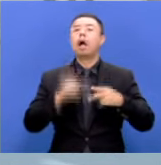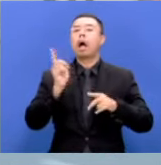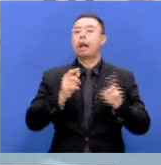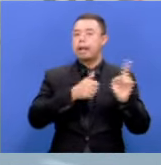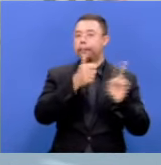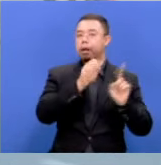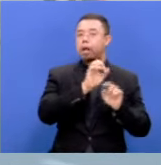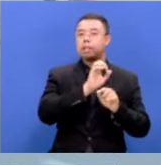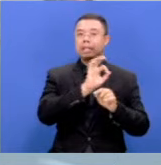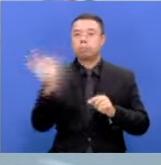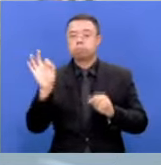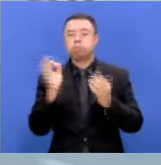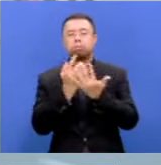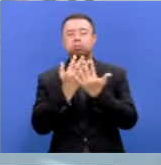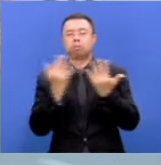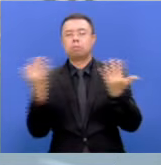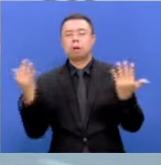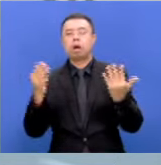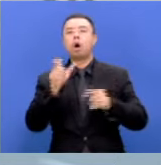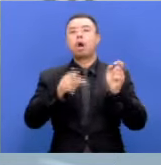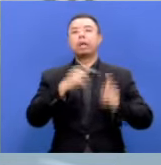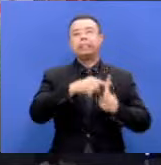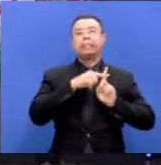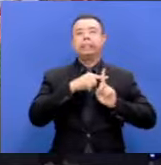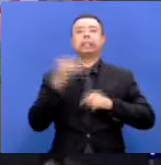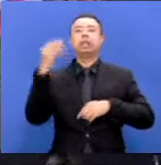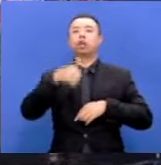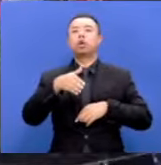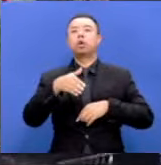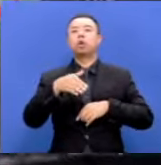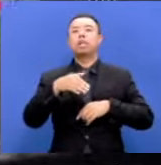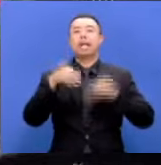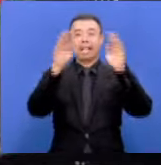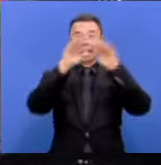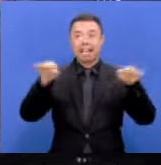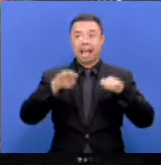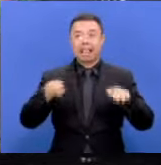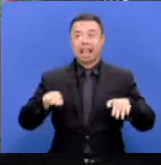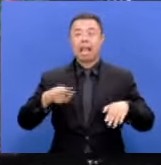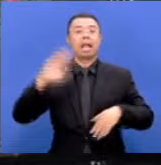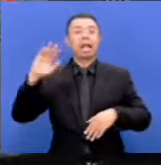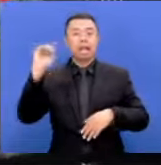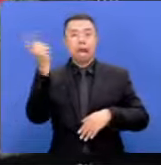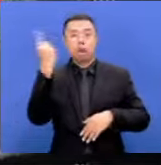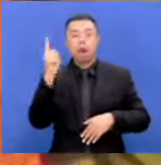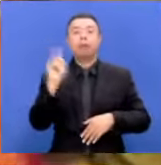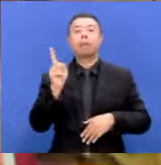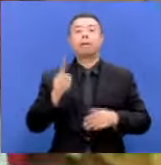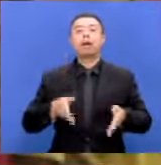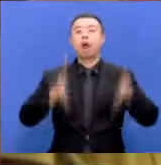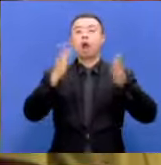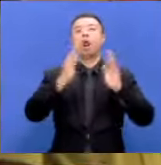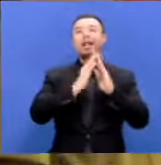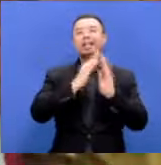16.000 jemaat Kristiani menghadiri perayaan Natal Nasional 2023 yang digelar di Hall Gereja Betani